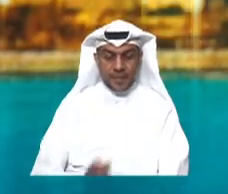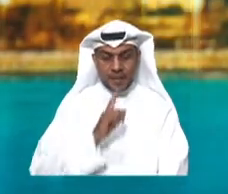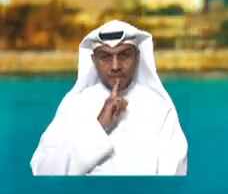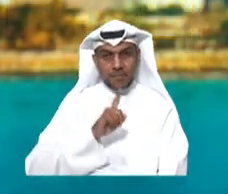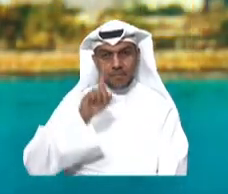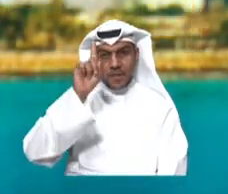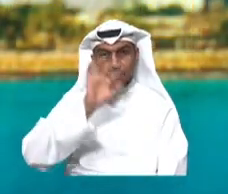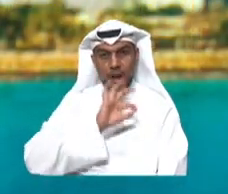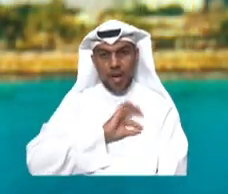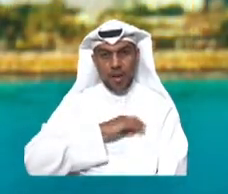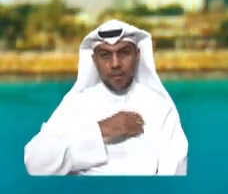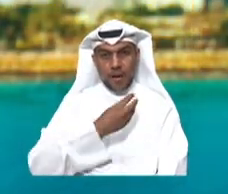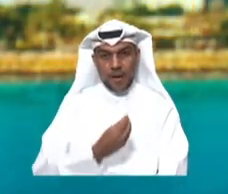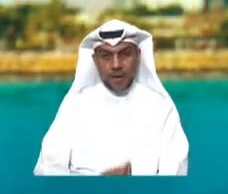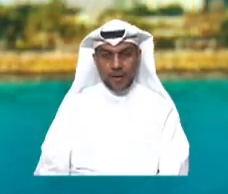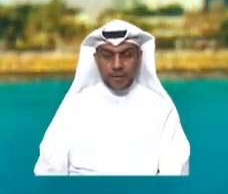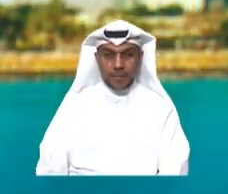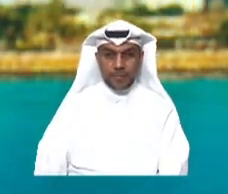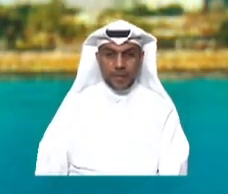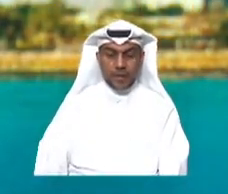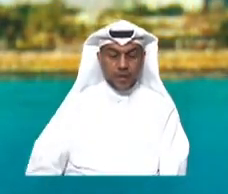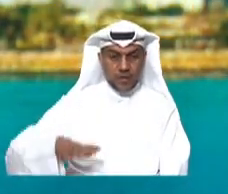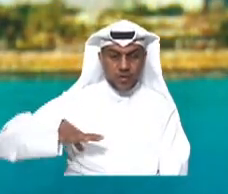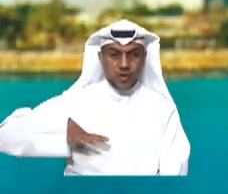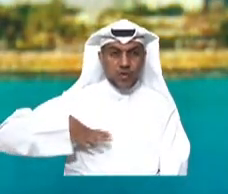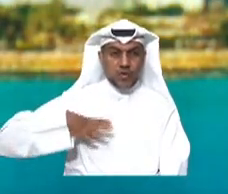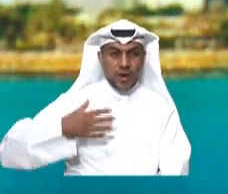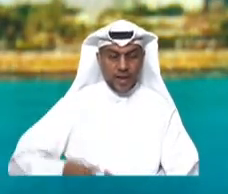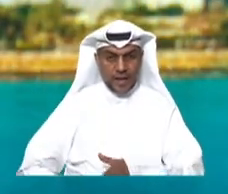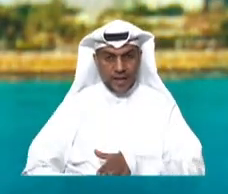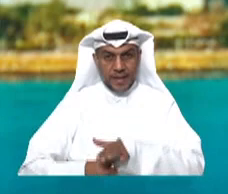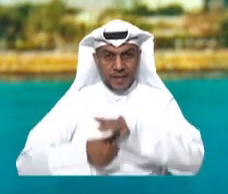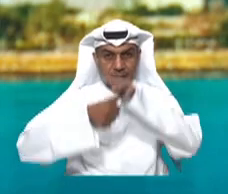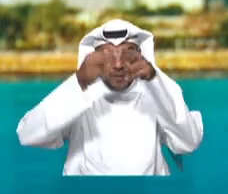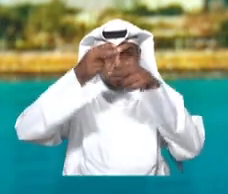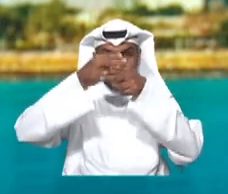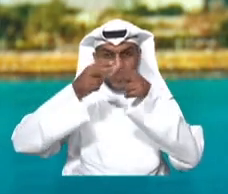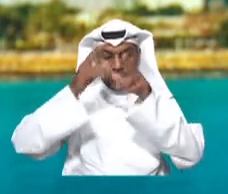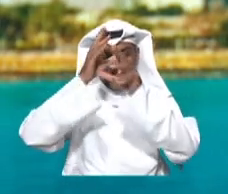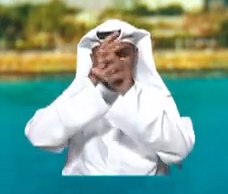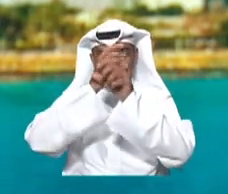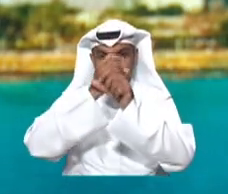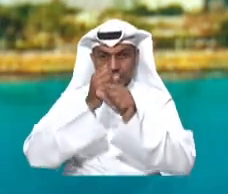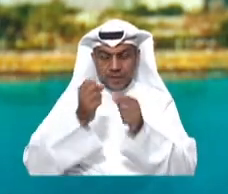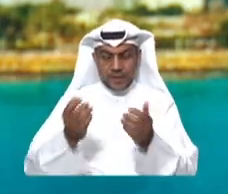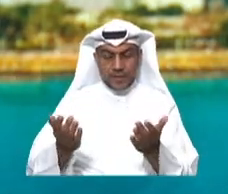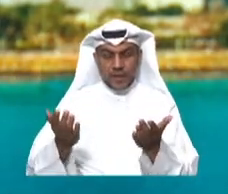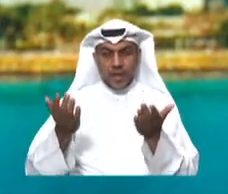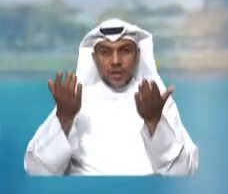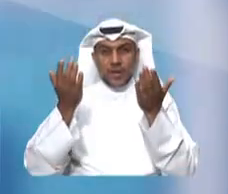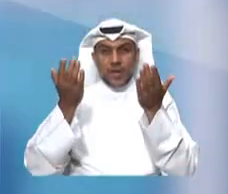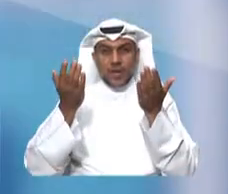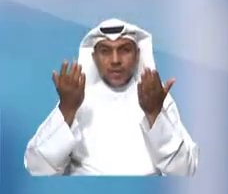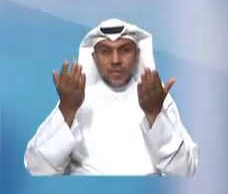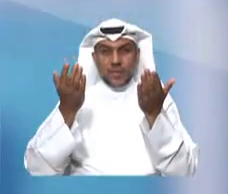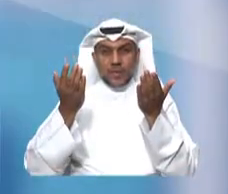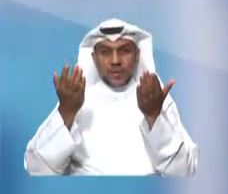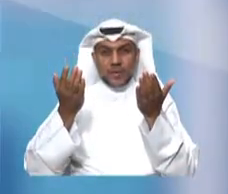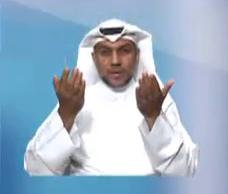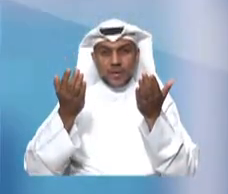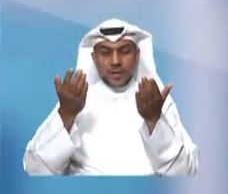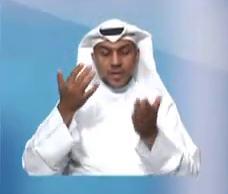بسم الله الرحمن الرحيم تلقى حضره صاحب السمو امير البلاد الشيخ مشعل الاحمد الجابر الصباح حفظه الله